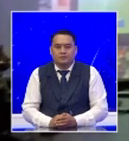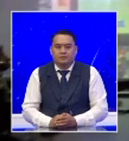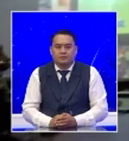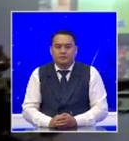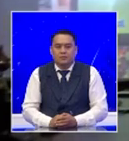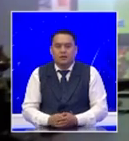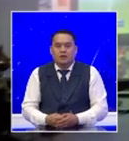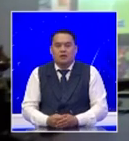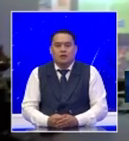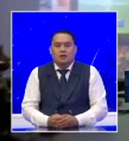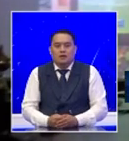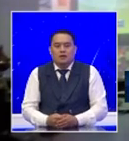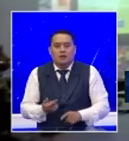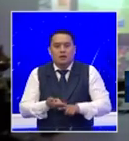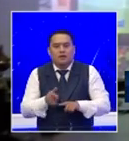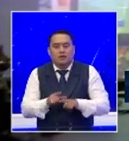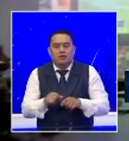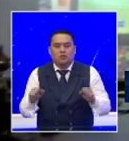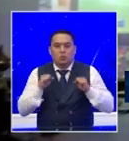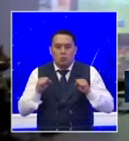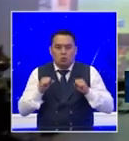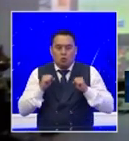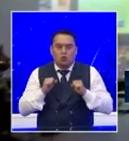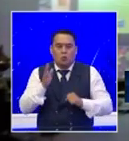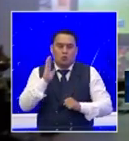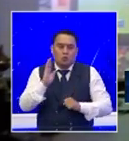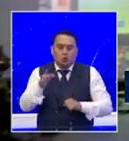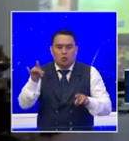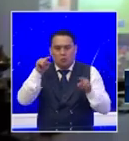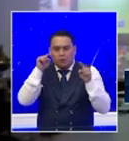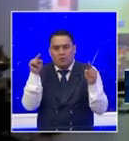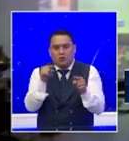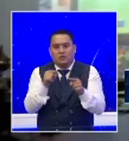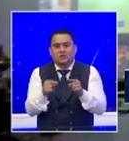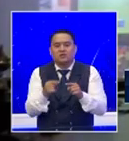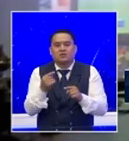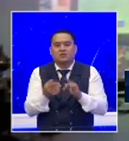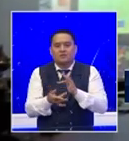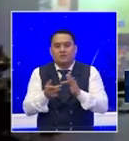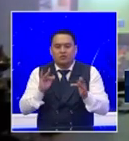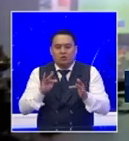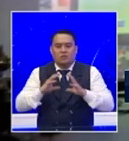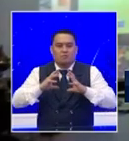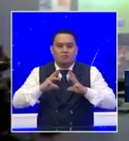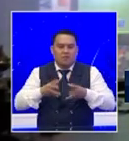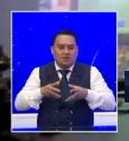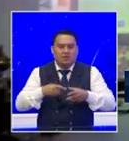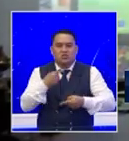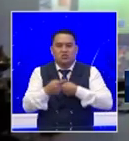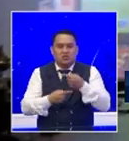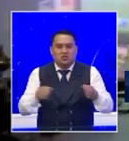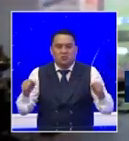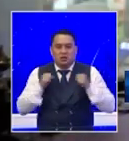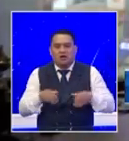киберспорт дамату. За киберспортом стоит будущее. Это и популяризация цифровизации, и продвижение Казахстана на мировой арене через